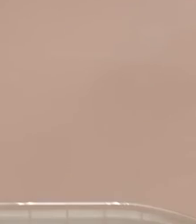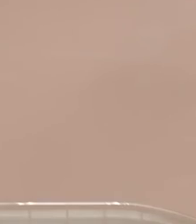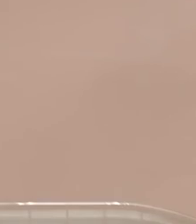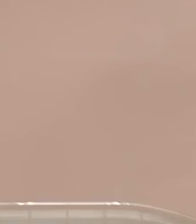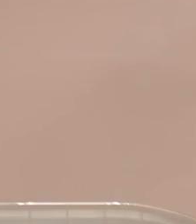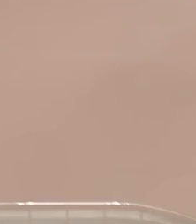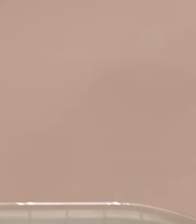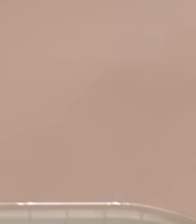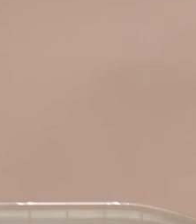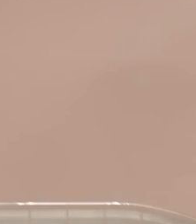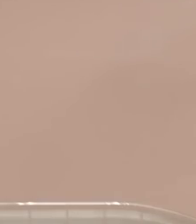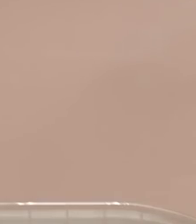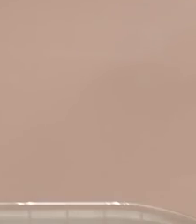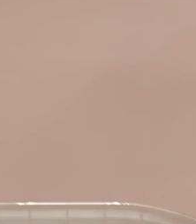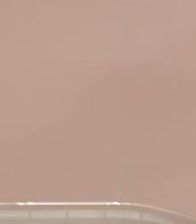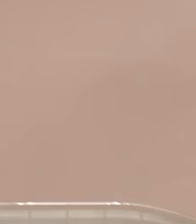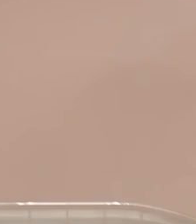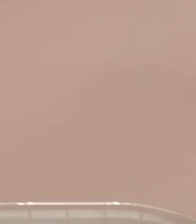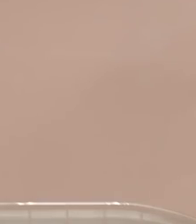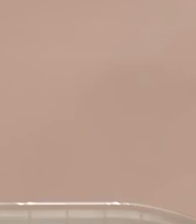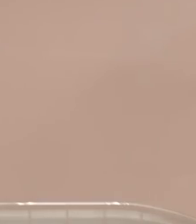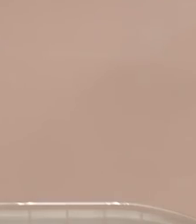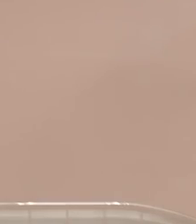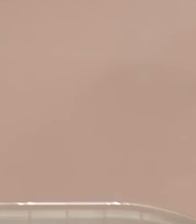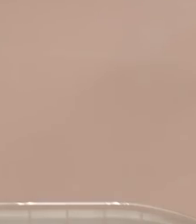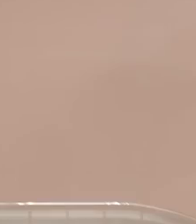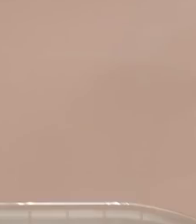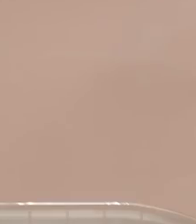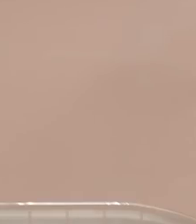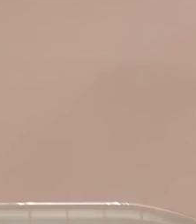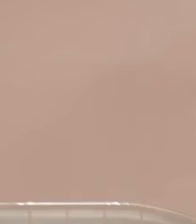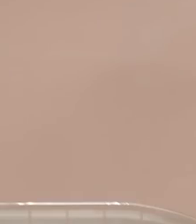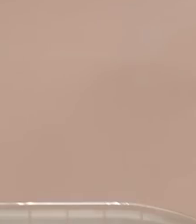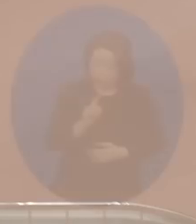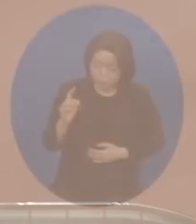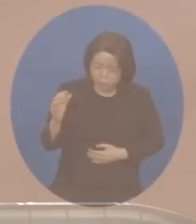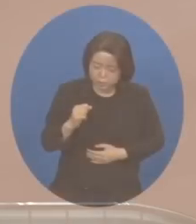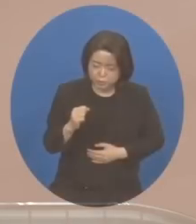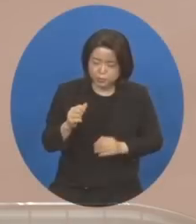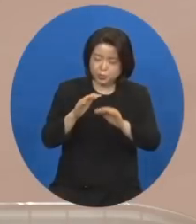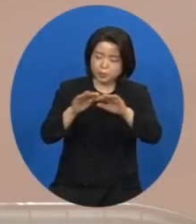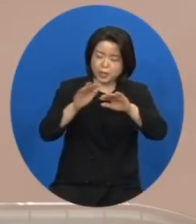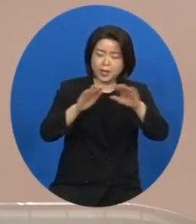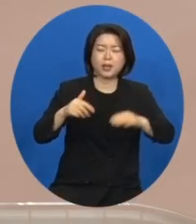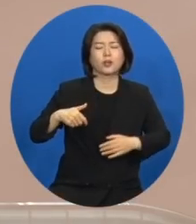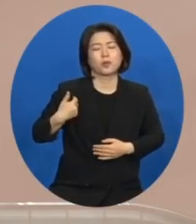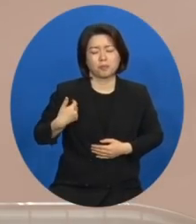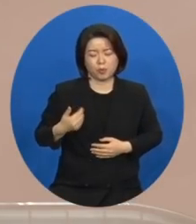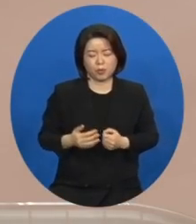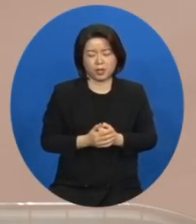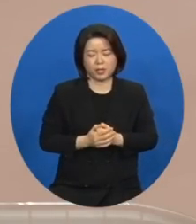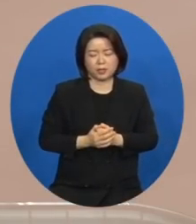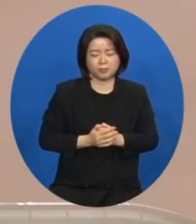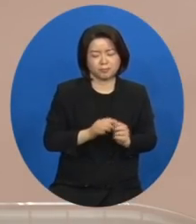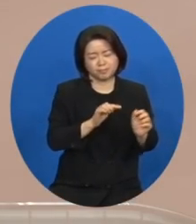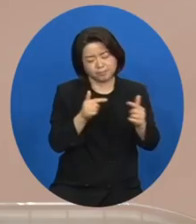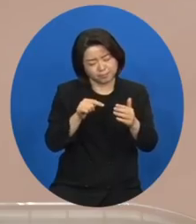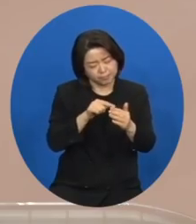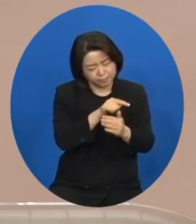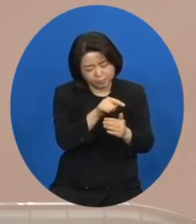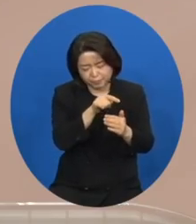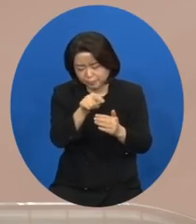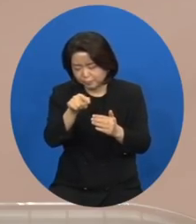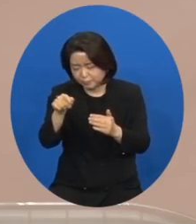주님 목말라 는 우리 무엇으로 해소되지 몰라서 시 허점 것 주님 이 아닌 다른